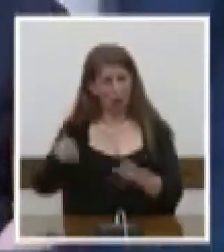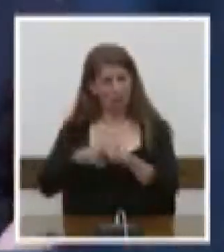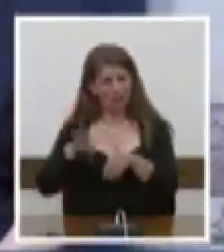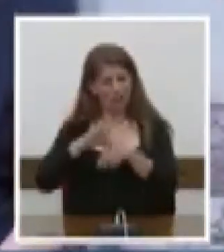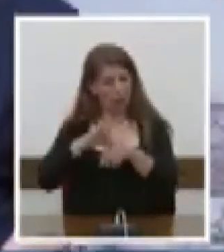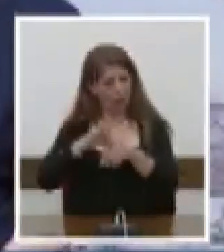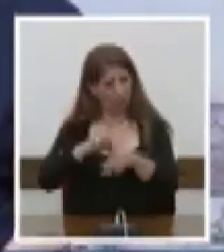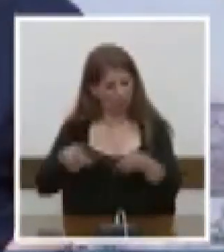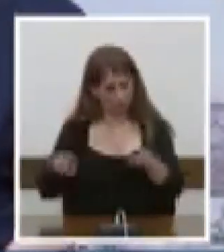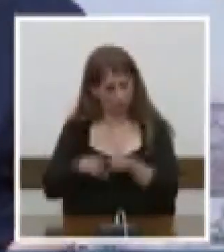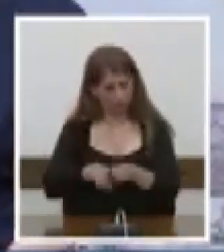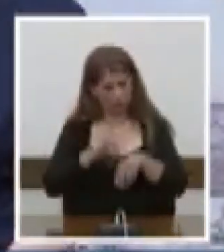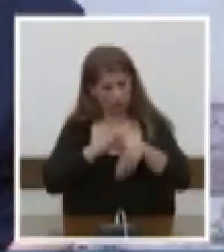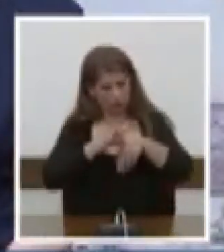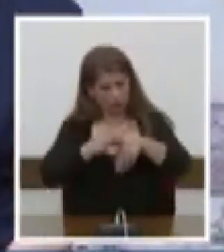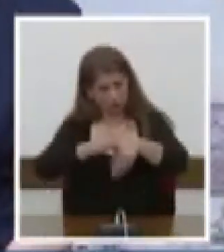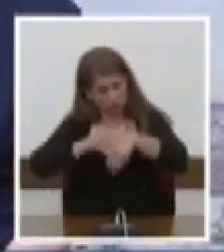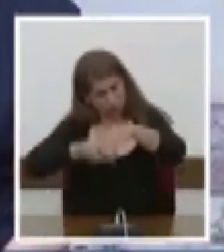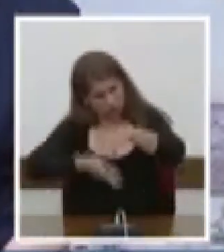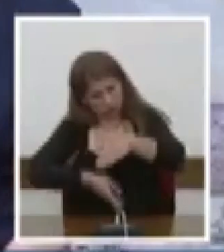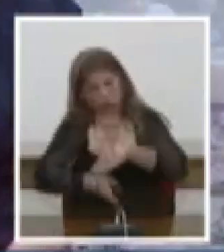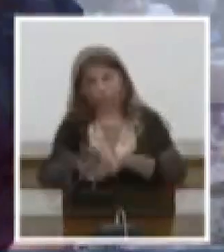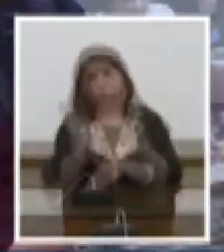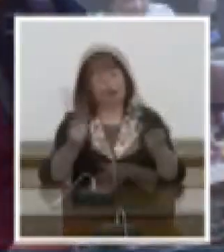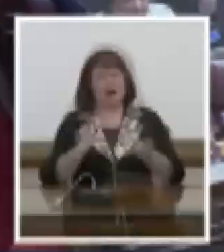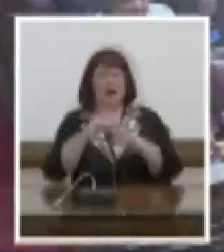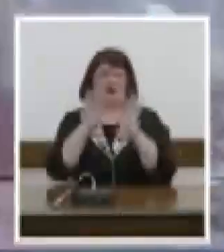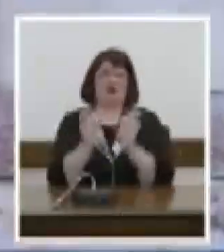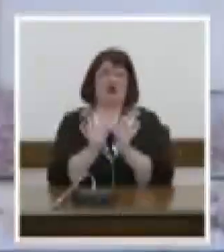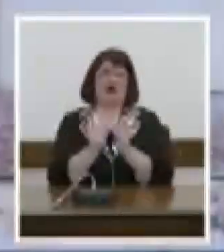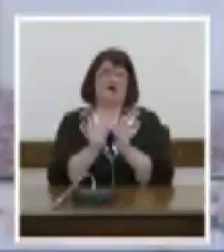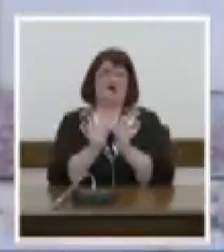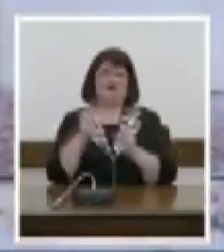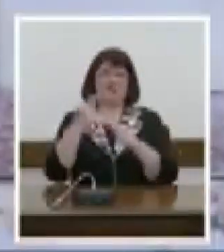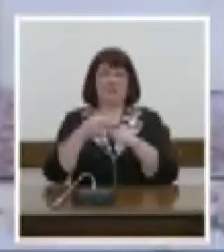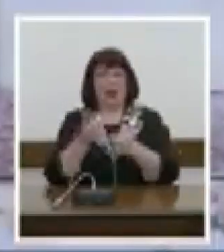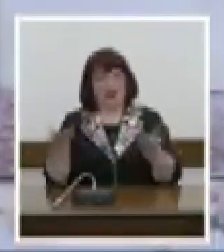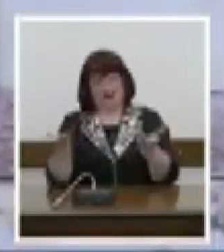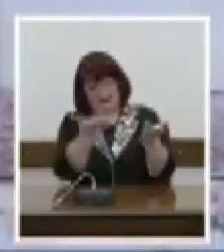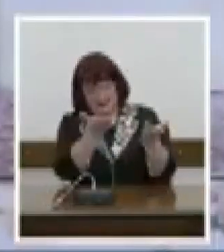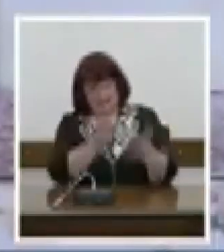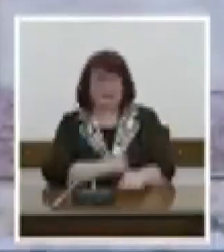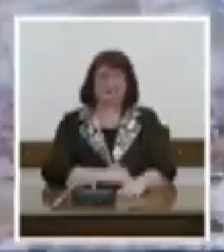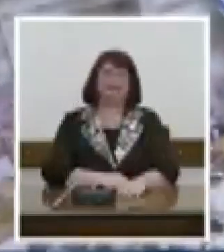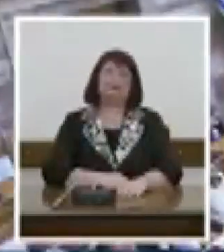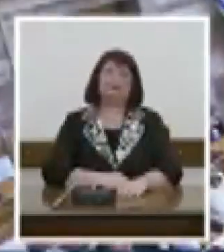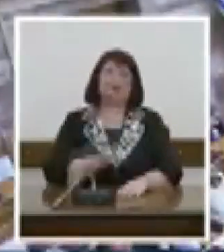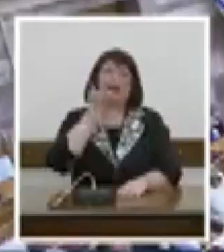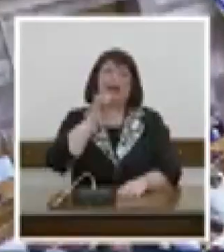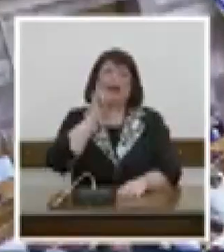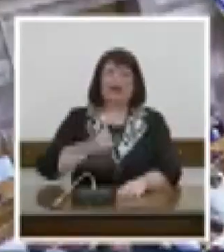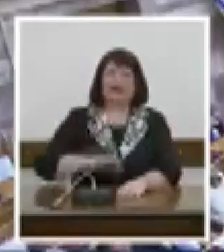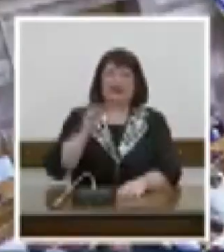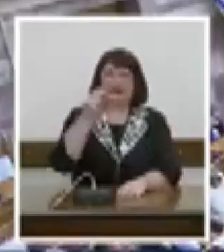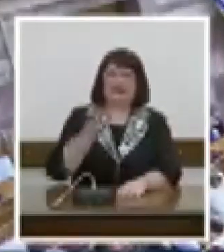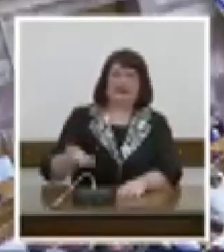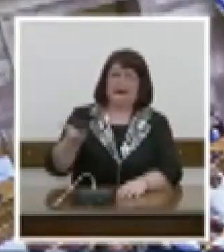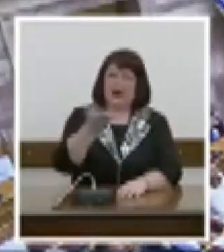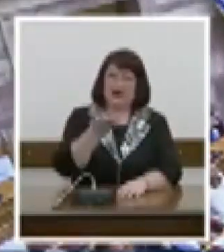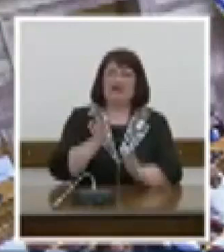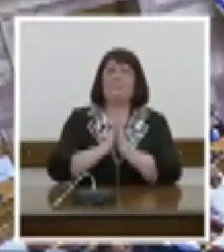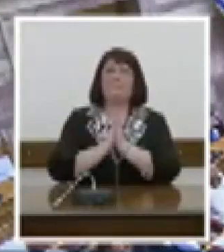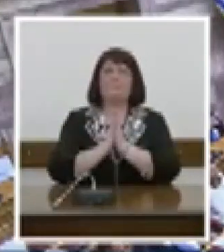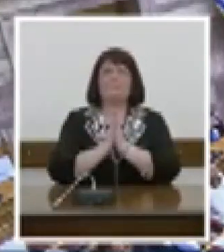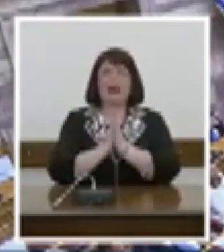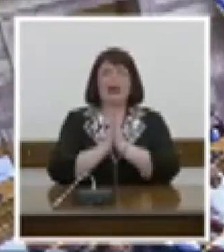της Διαρκούς Ιεράς Συνόδου. Άξιοι, κυρίες και κύριοι συνάδελφοι, παρακαλώ το